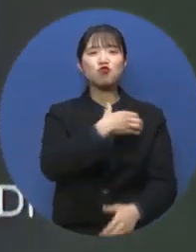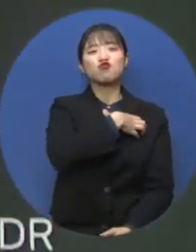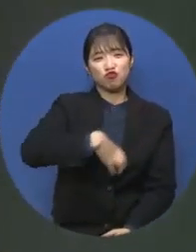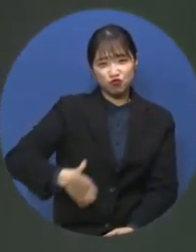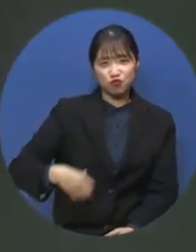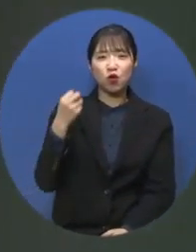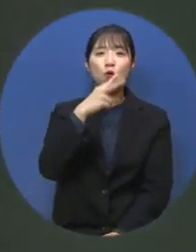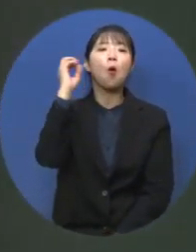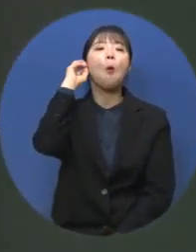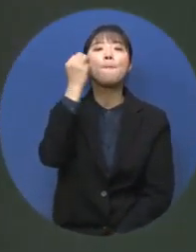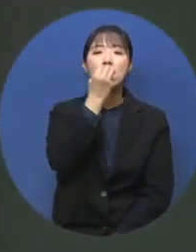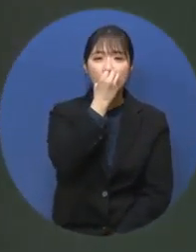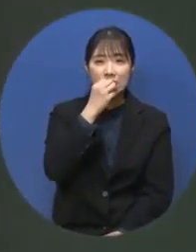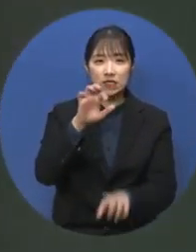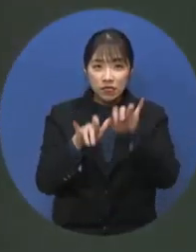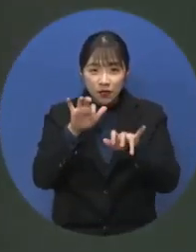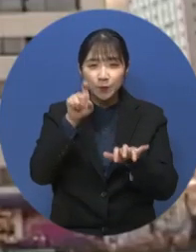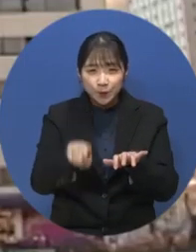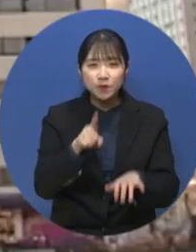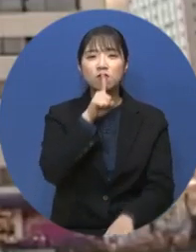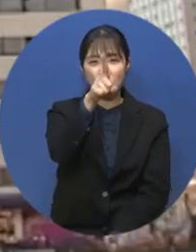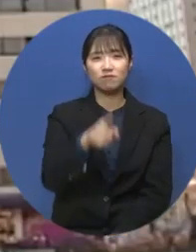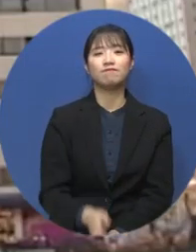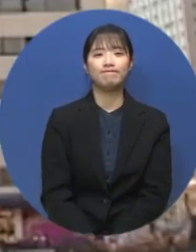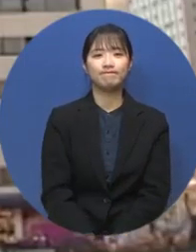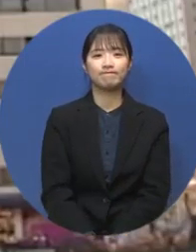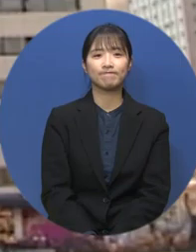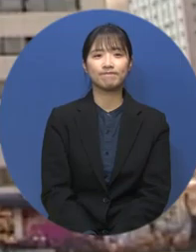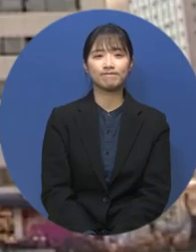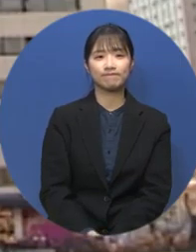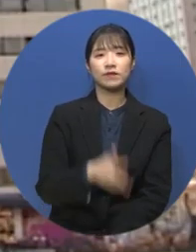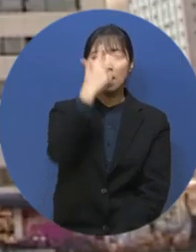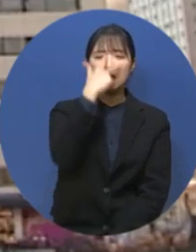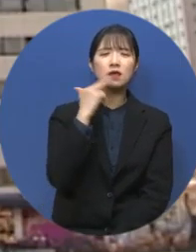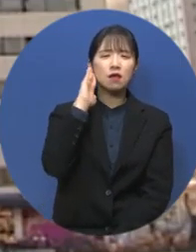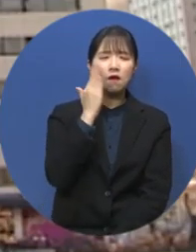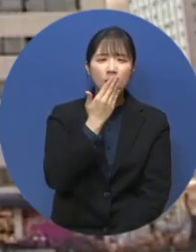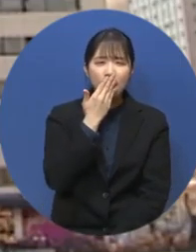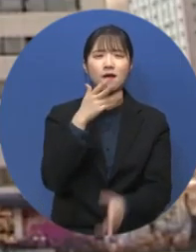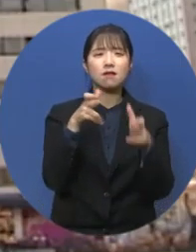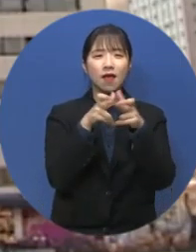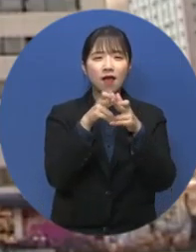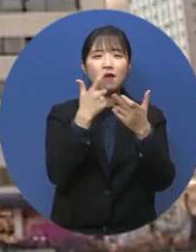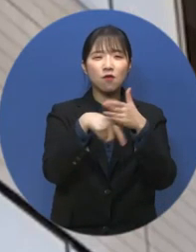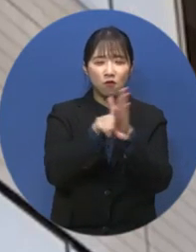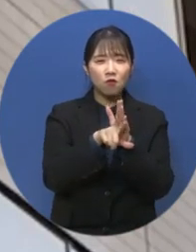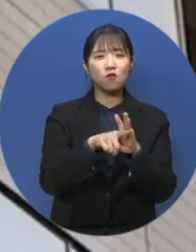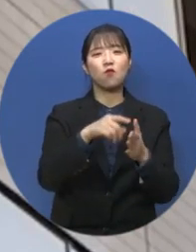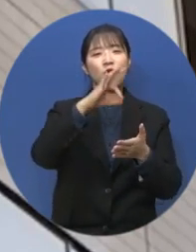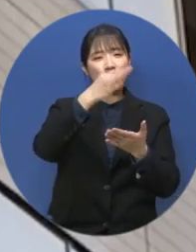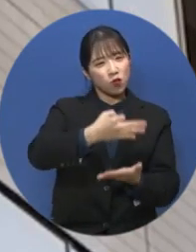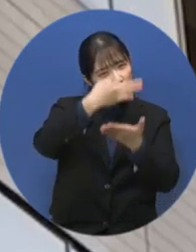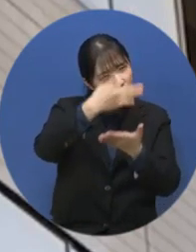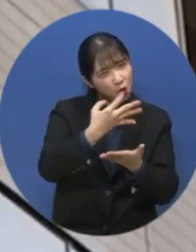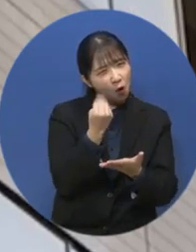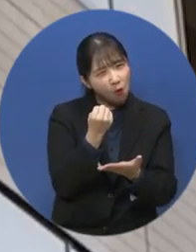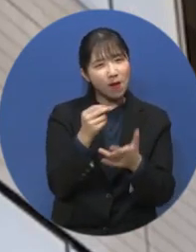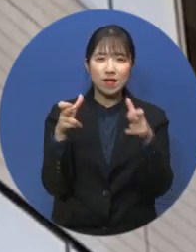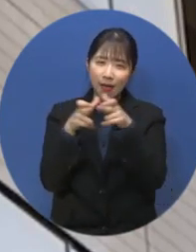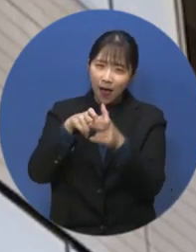공식 누리집에서 접수 가능합니다 방통위는 시 청각장애인을 대상으로 투수 즉 장애 정도 등을